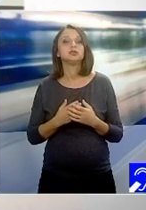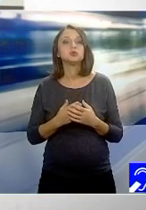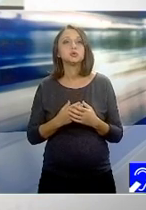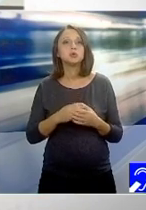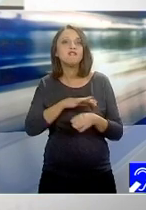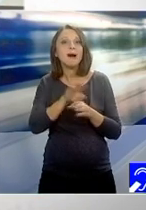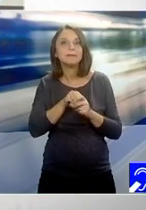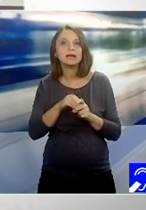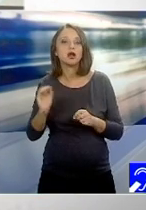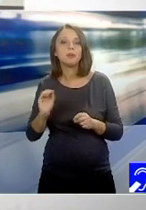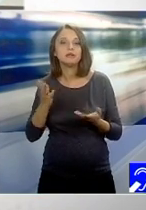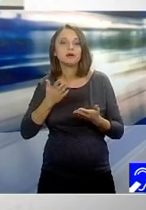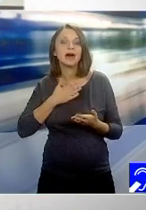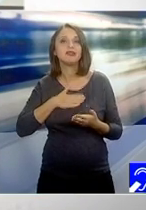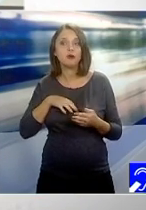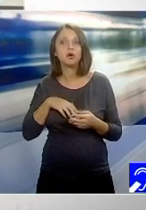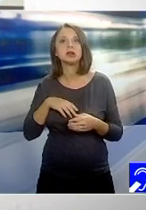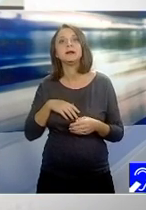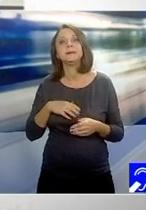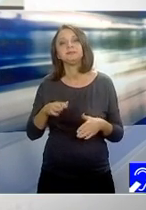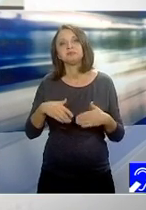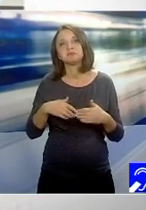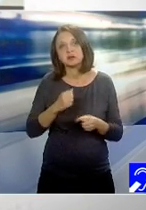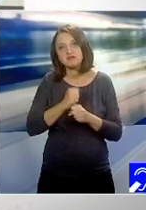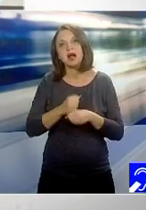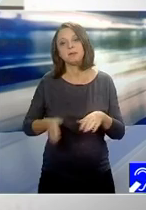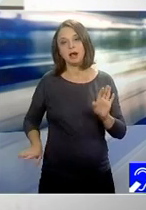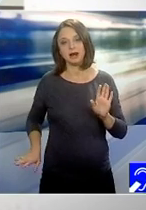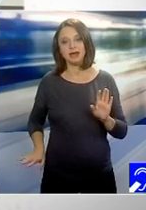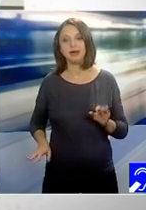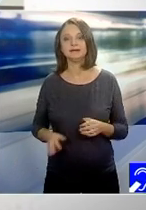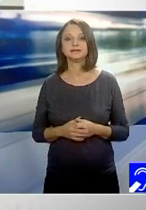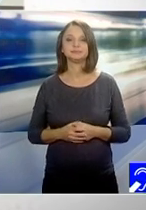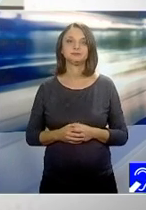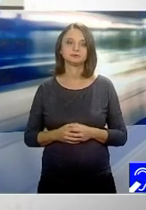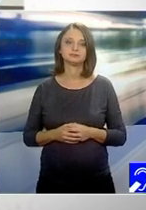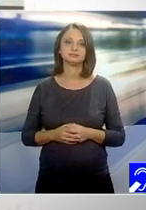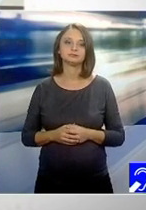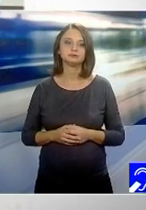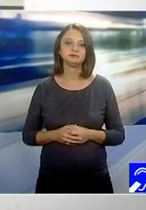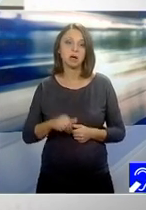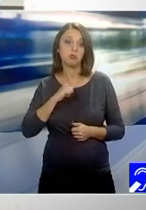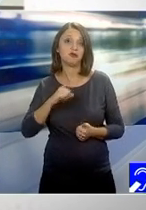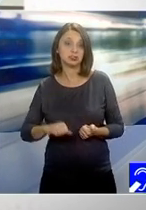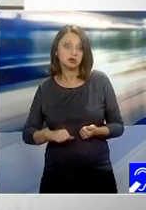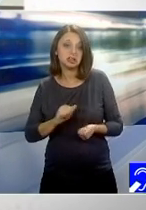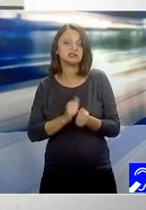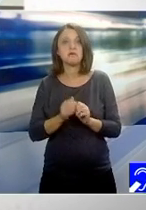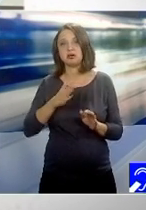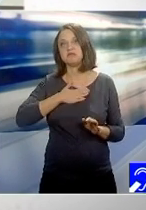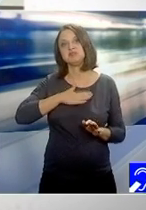această, să urmeze acest drum, fie ca și școală profesionistă sau ca și de